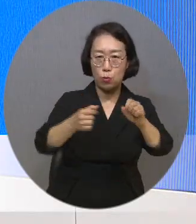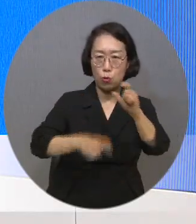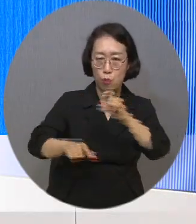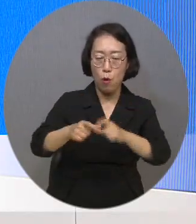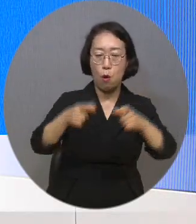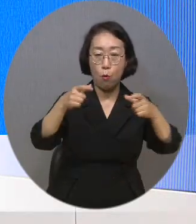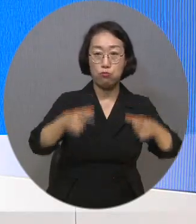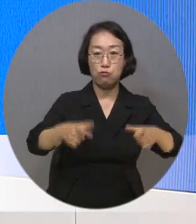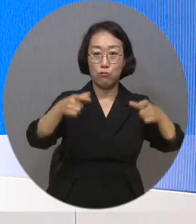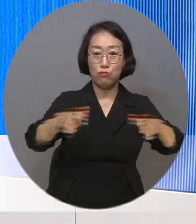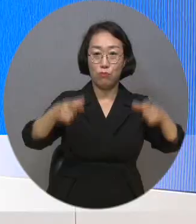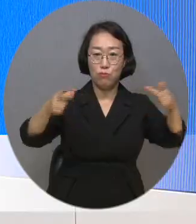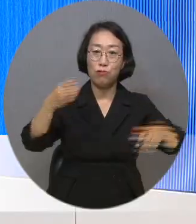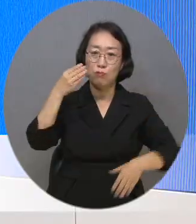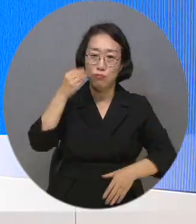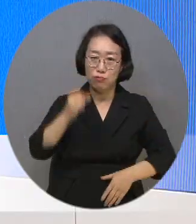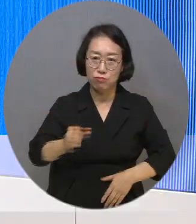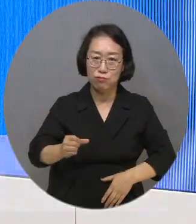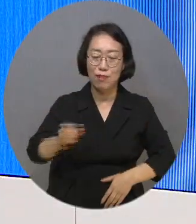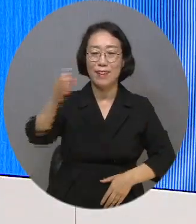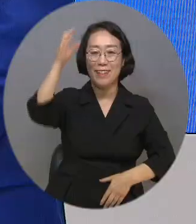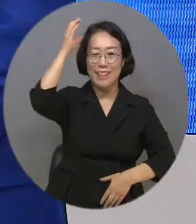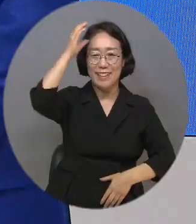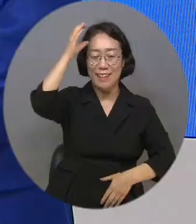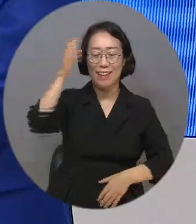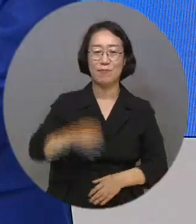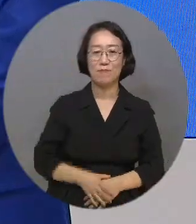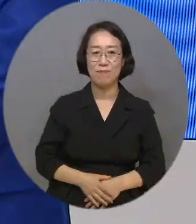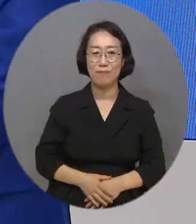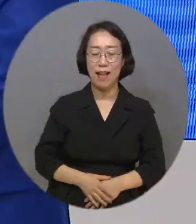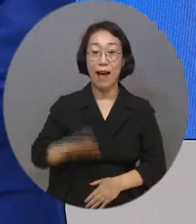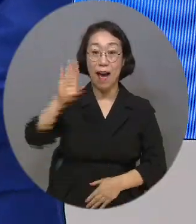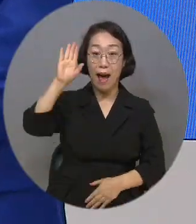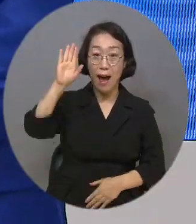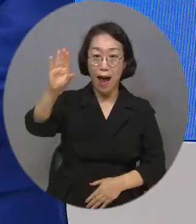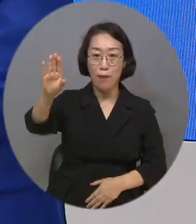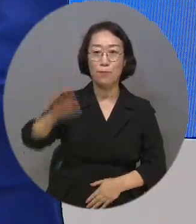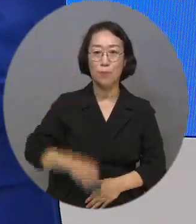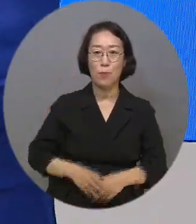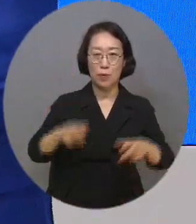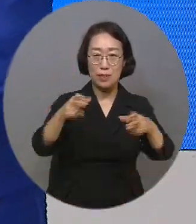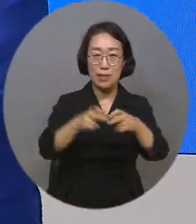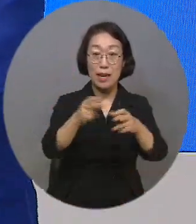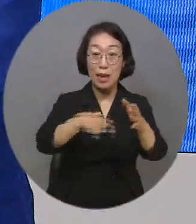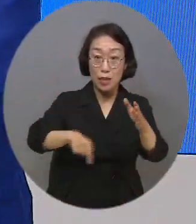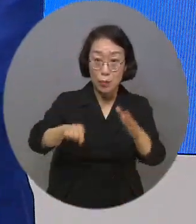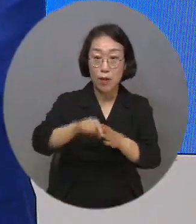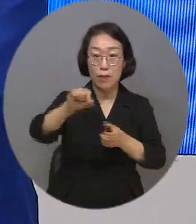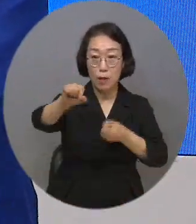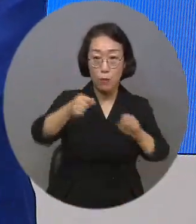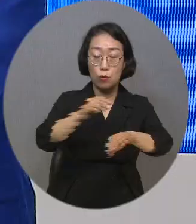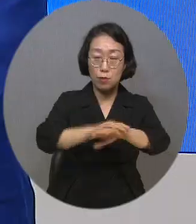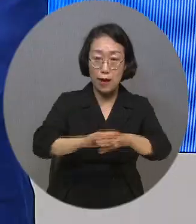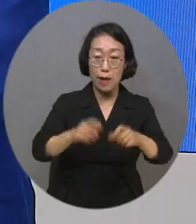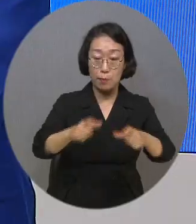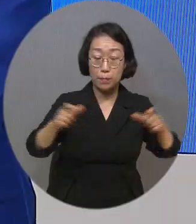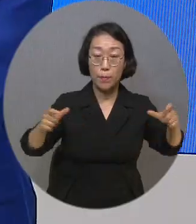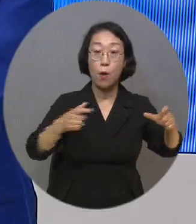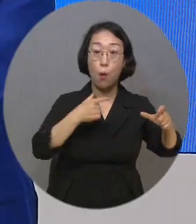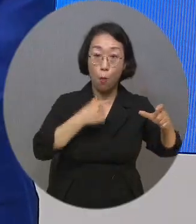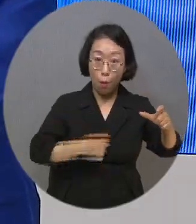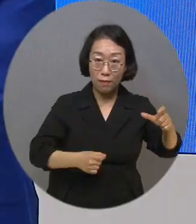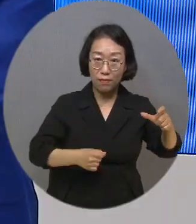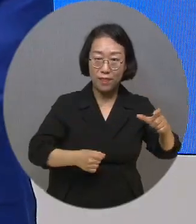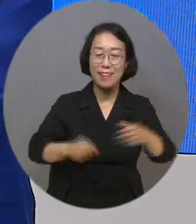더욱더 활발하지 않을까 이렇게 생각합니다. 앞으로 장애인을 위한 태권도 보급이 활성화되길 바란다는